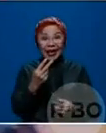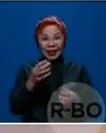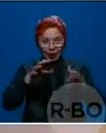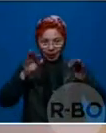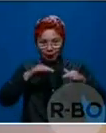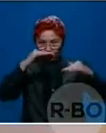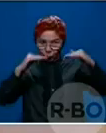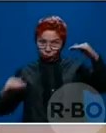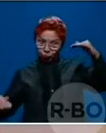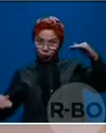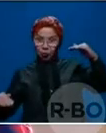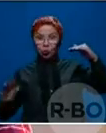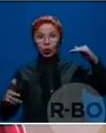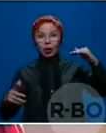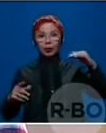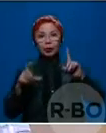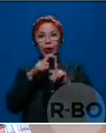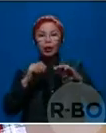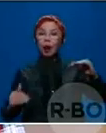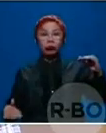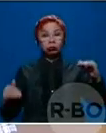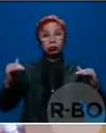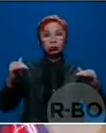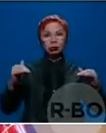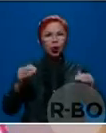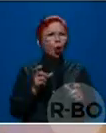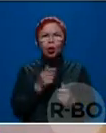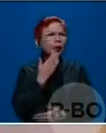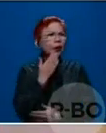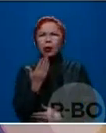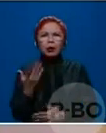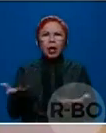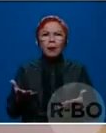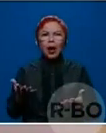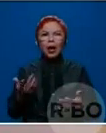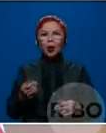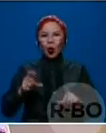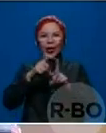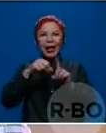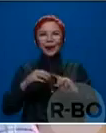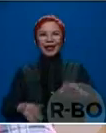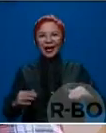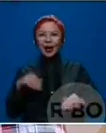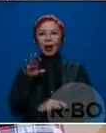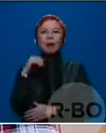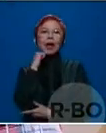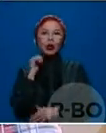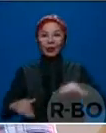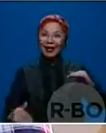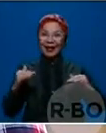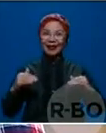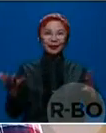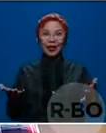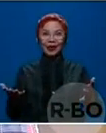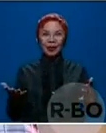berhasil kami turunkan begitu luar biasa orang bertanya Kok bisa bisa diturunkan padahal Jakarta orang miskin selalu ada